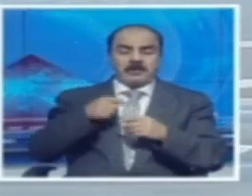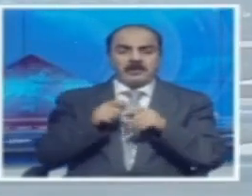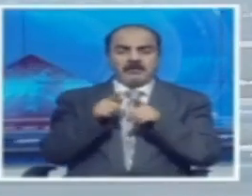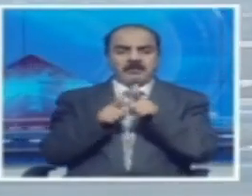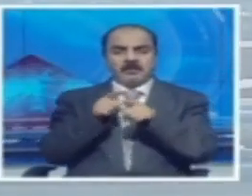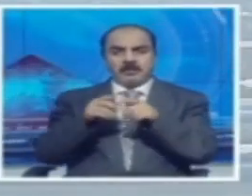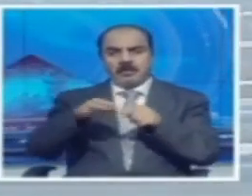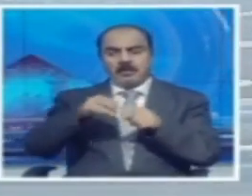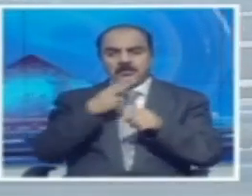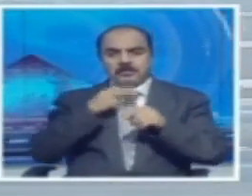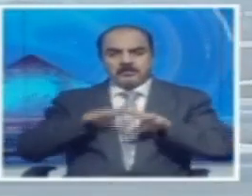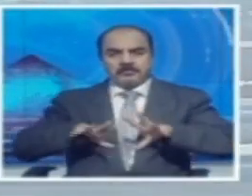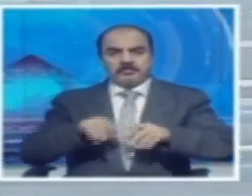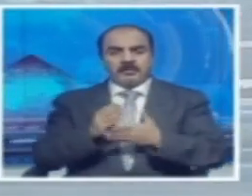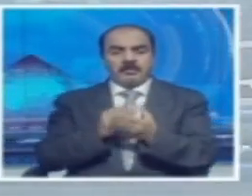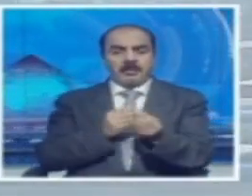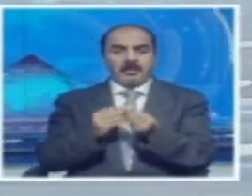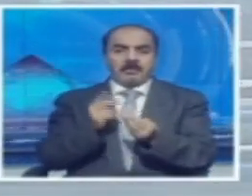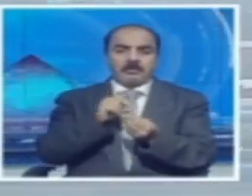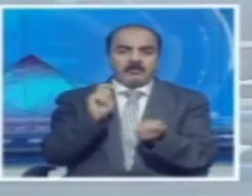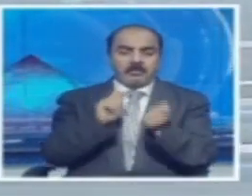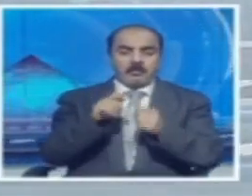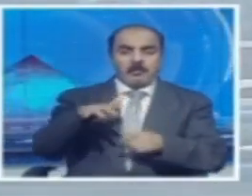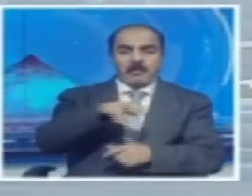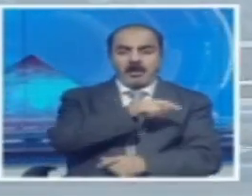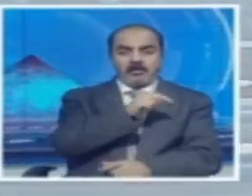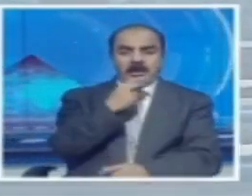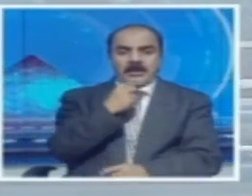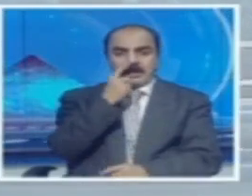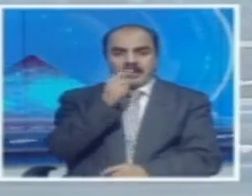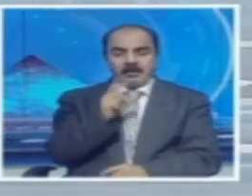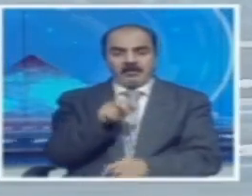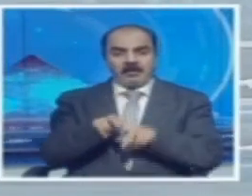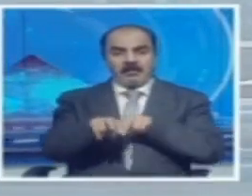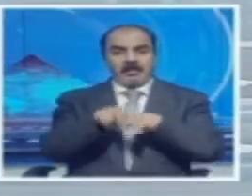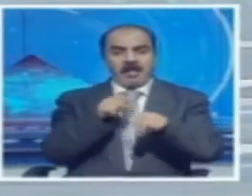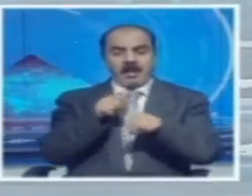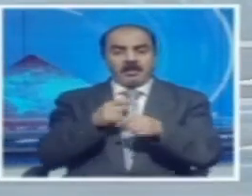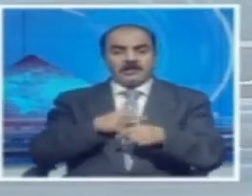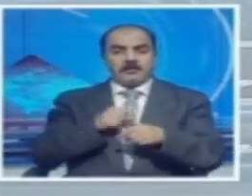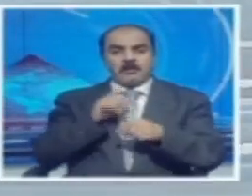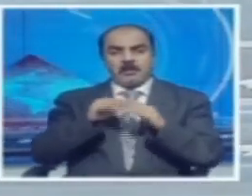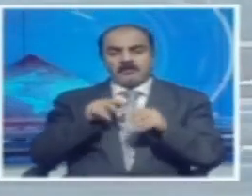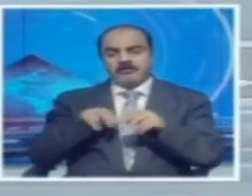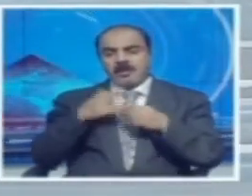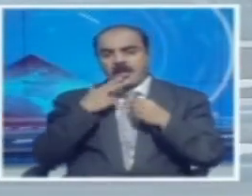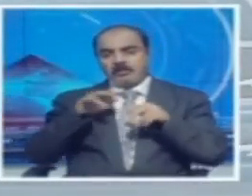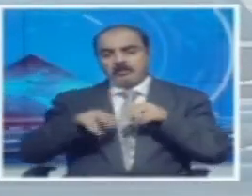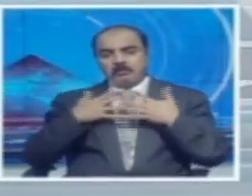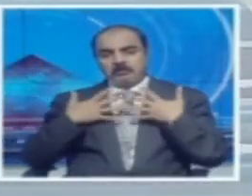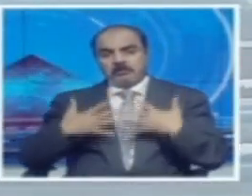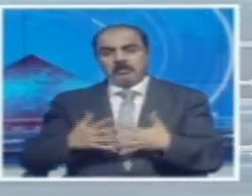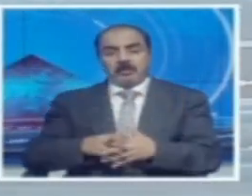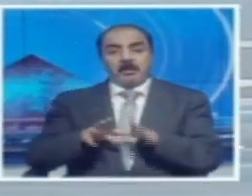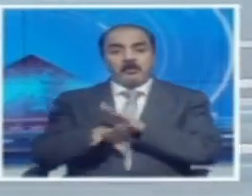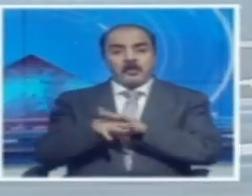تطوير منطقة مثلث ماسبيرو إلى جانب ما تم من تطوير لكورنيش النيل من خلال مشروع ممشى أهل مصر،